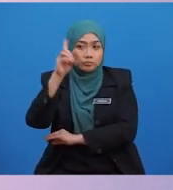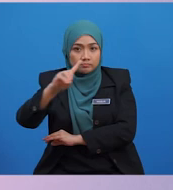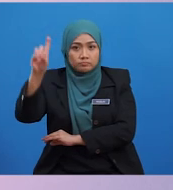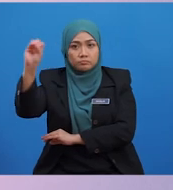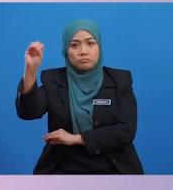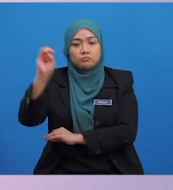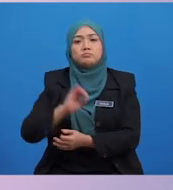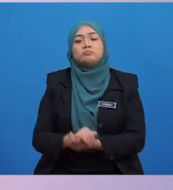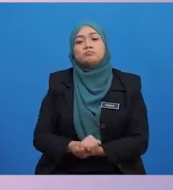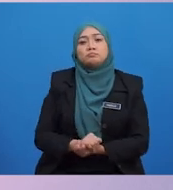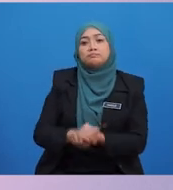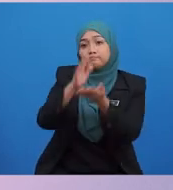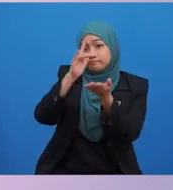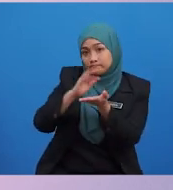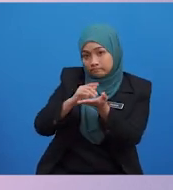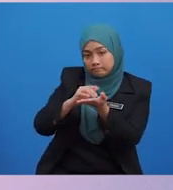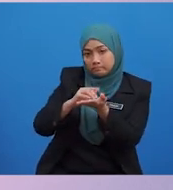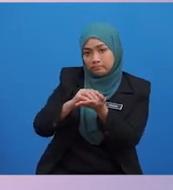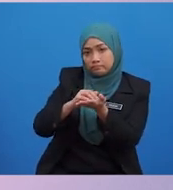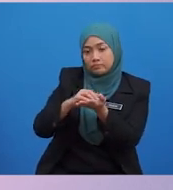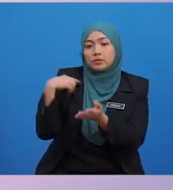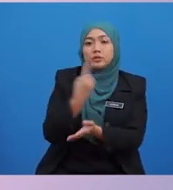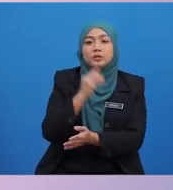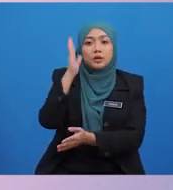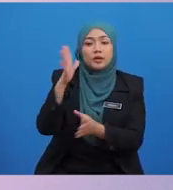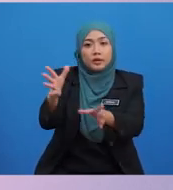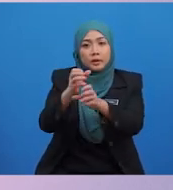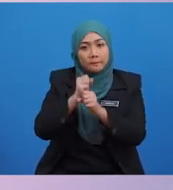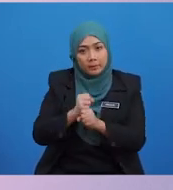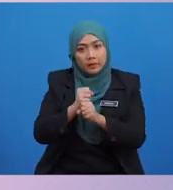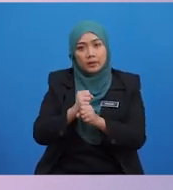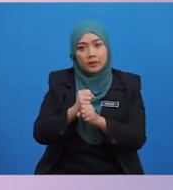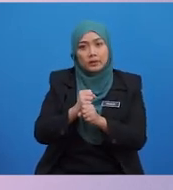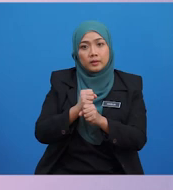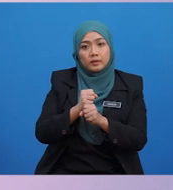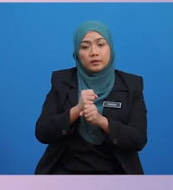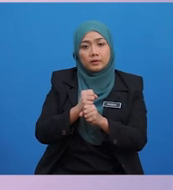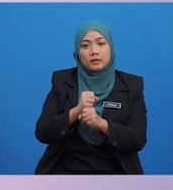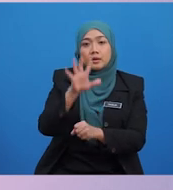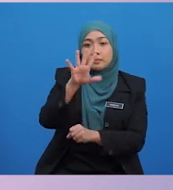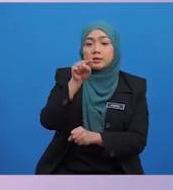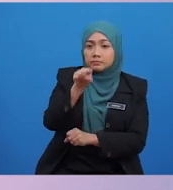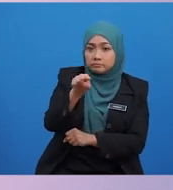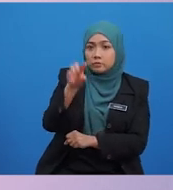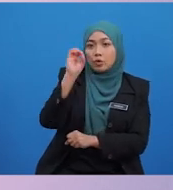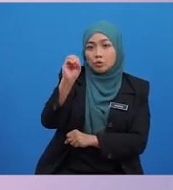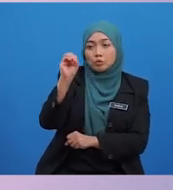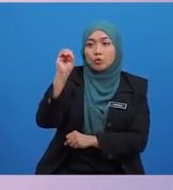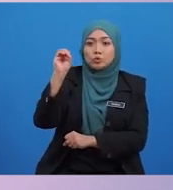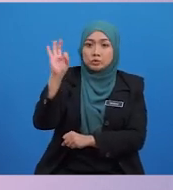akan dapat nilai MN bersamaan dengan 50hz 096 cm